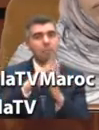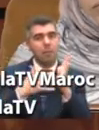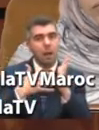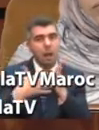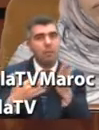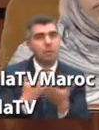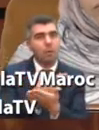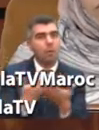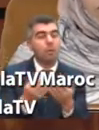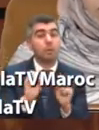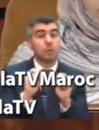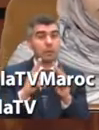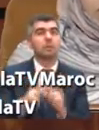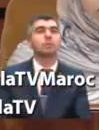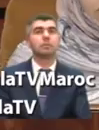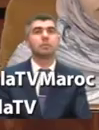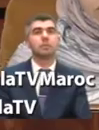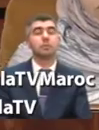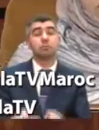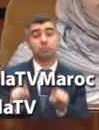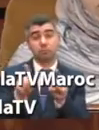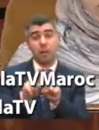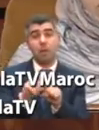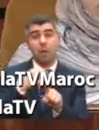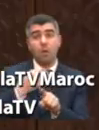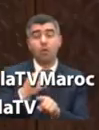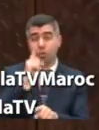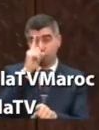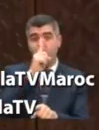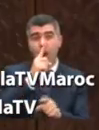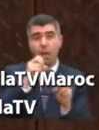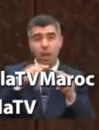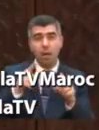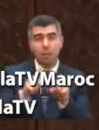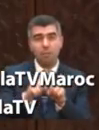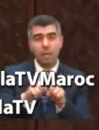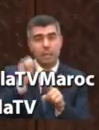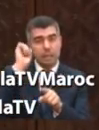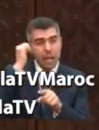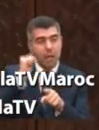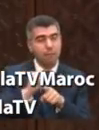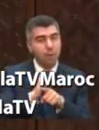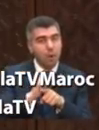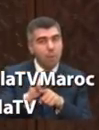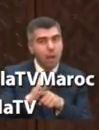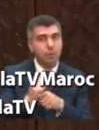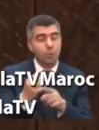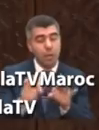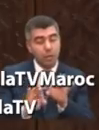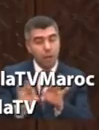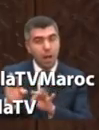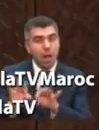إلى الوجهة المنشودة. نريد أن تجري الرياح بما تشتهي السفن في هذا القطاع عبر إجراءات استباقية